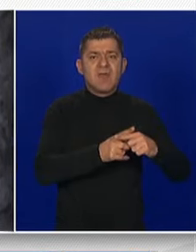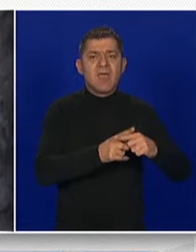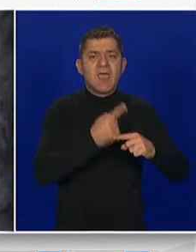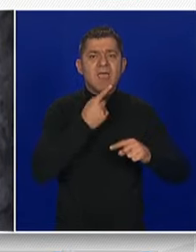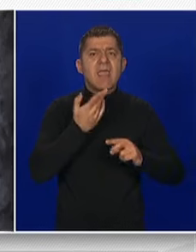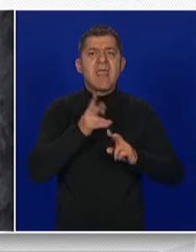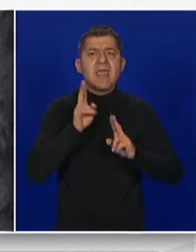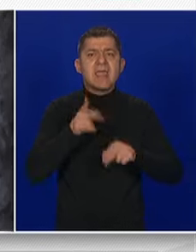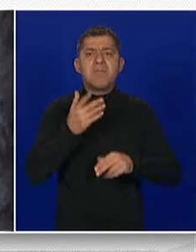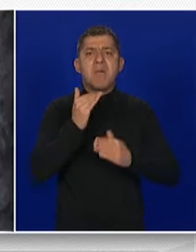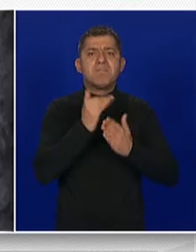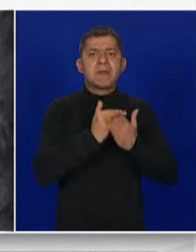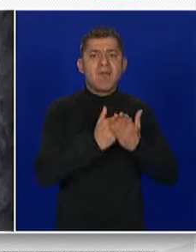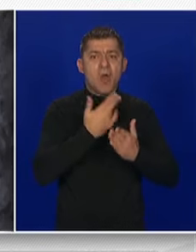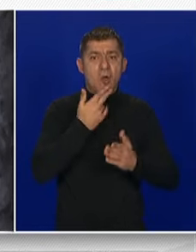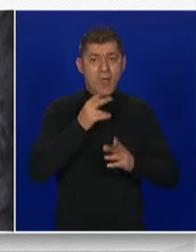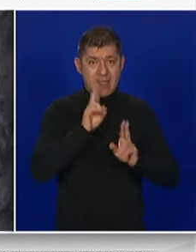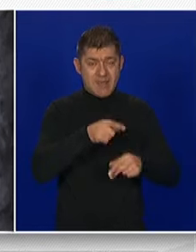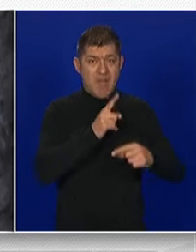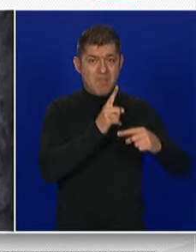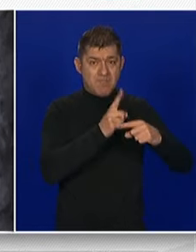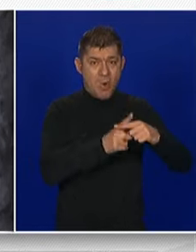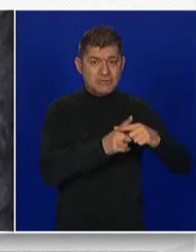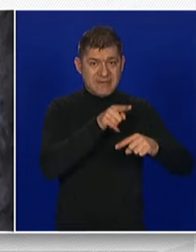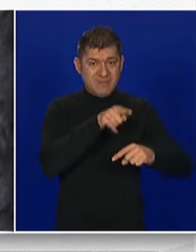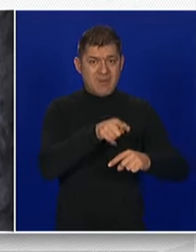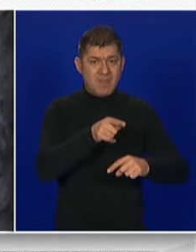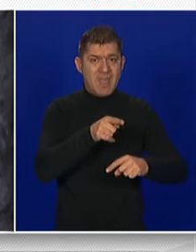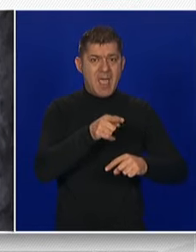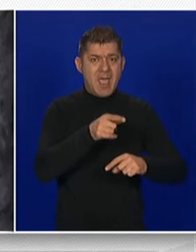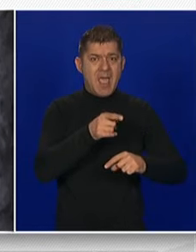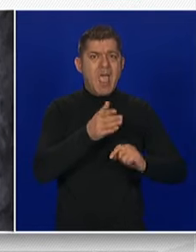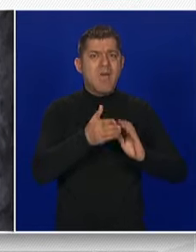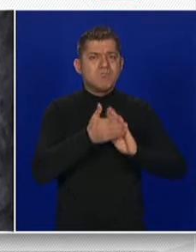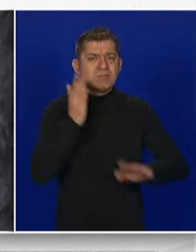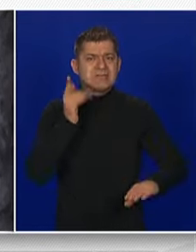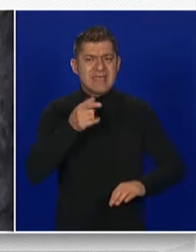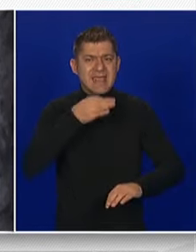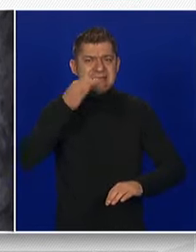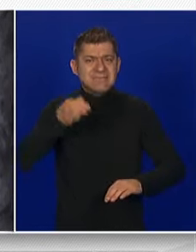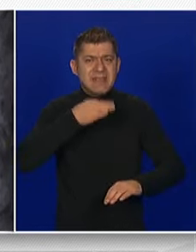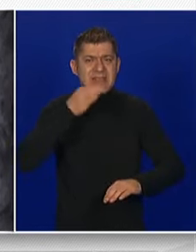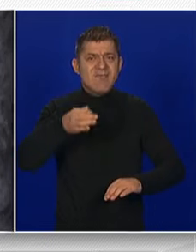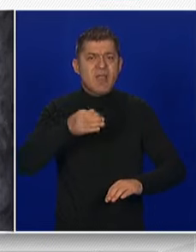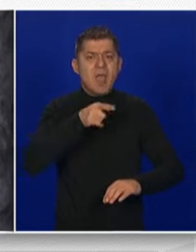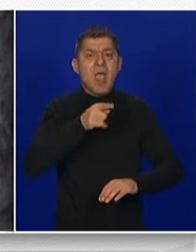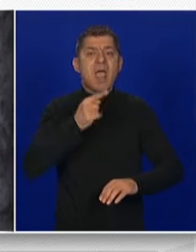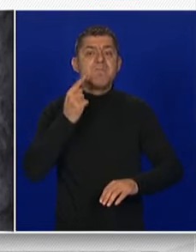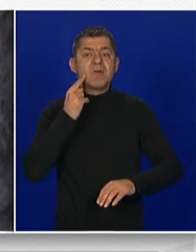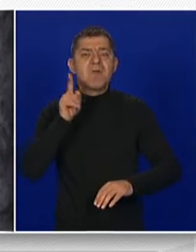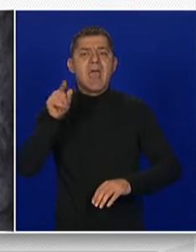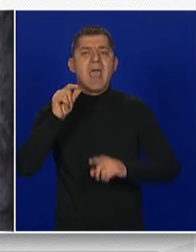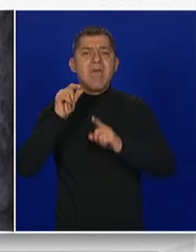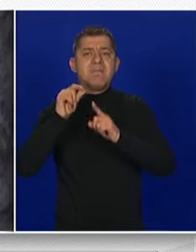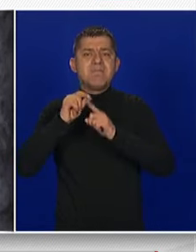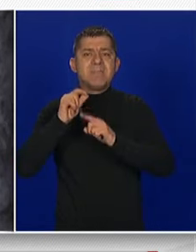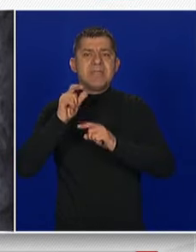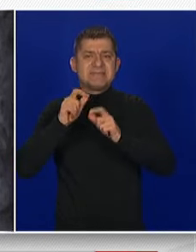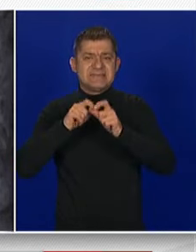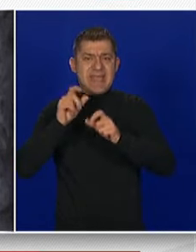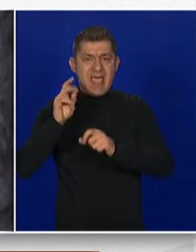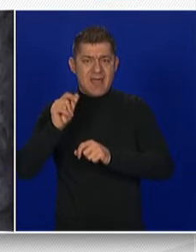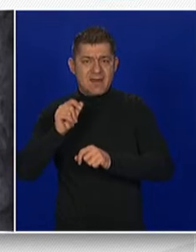postoji pravilo da se oni koji su pozitivni na brzim antigenskim testovima provjeravaju na PCR-u. Dakle,